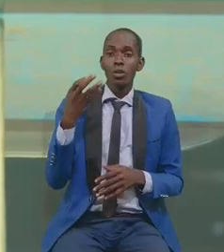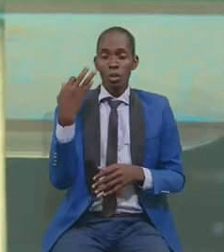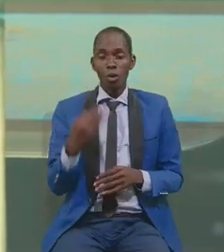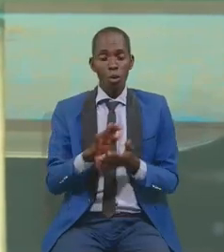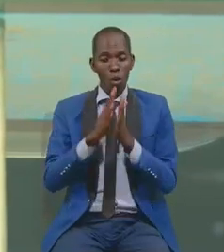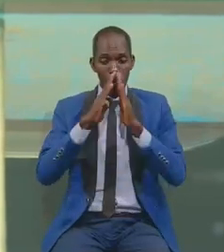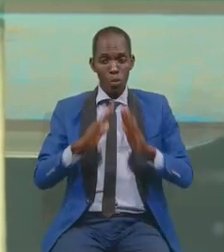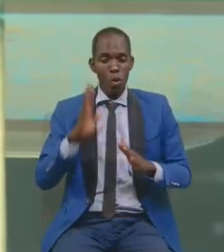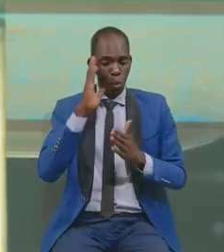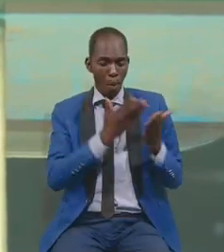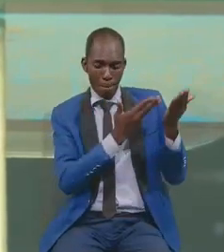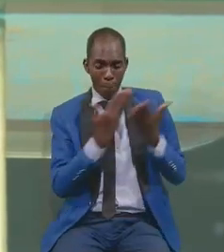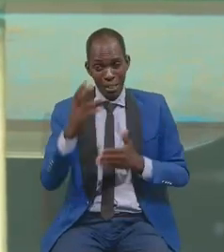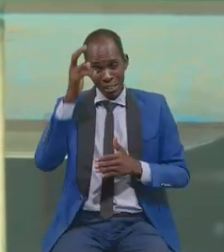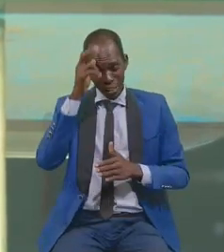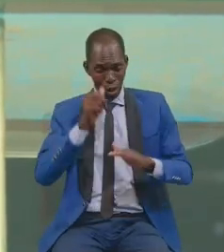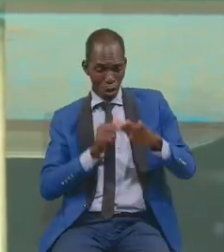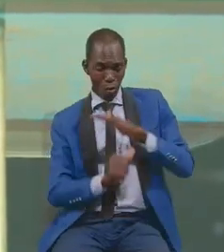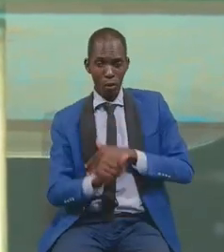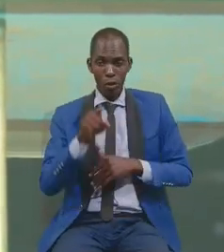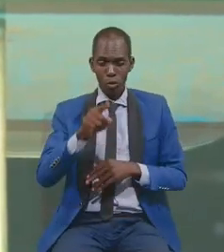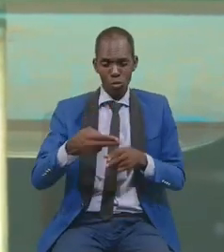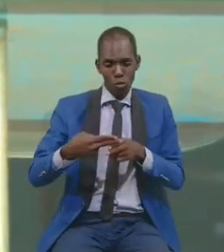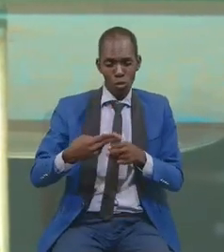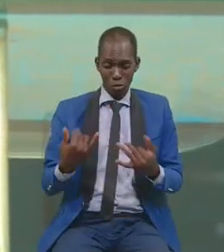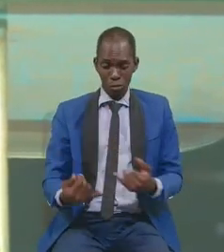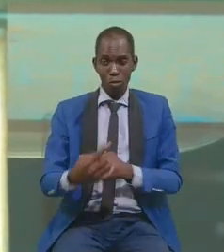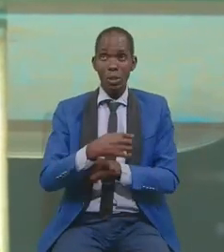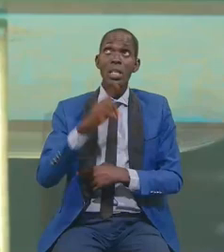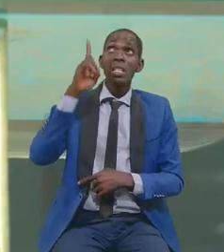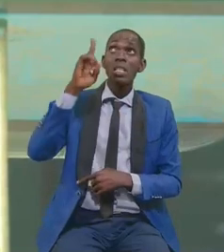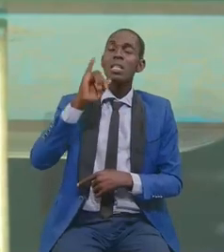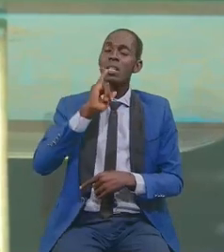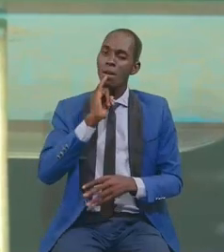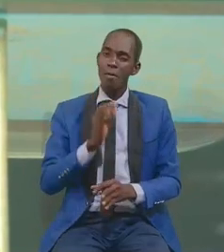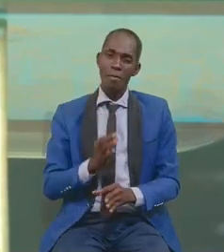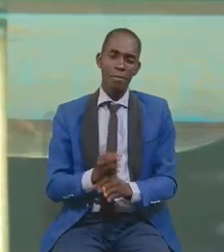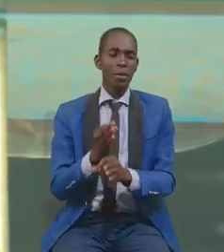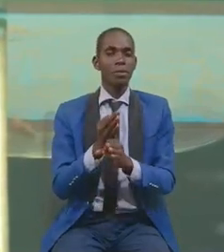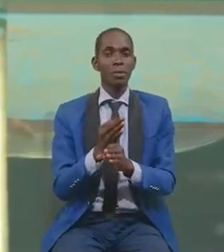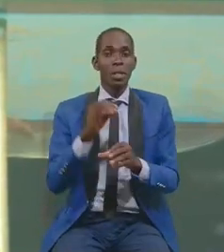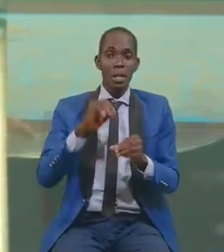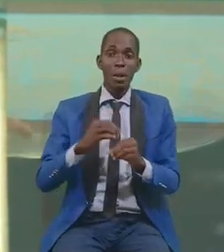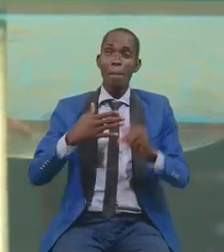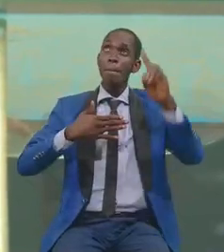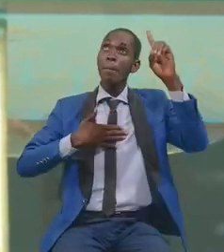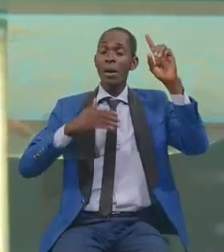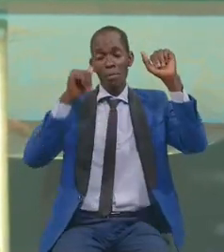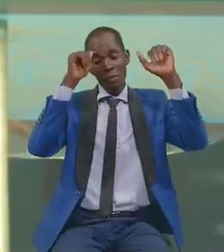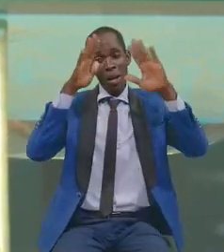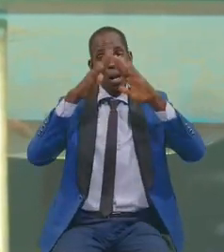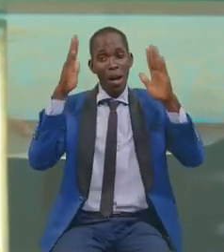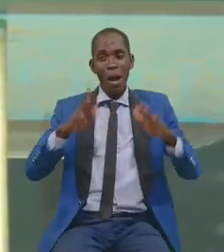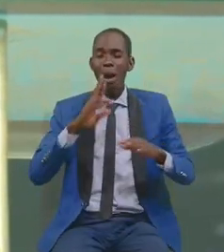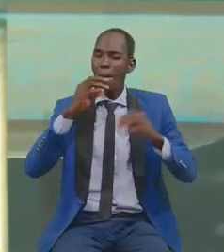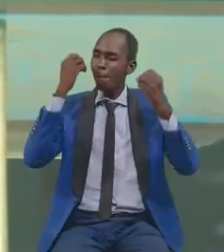pieds. Même aujourd'hui, car celui qui a fait la promesse est fidèle. Il y a plusieurs demeures dans la maison de mon père. Si cela n'était